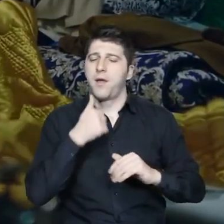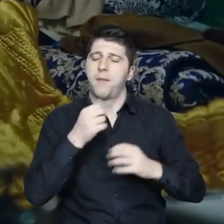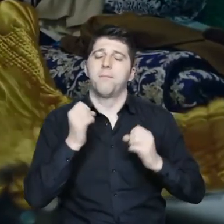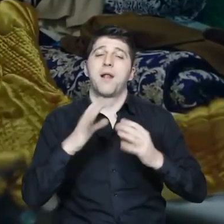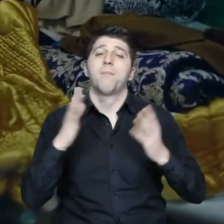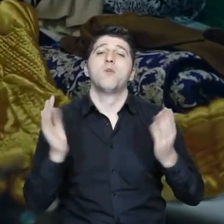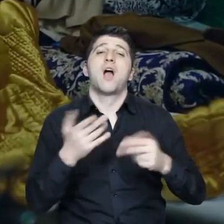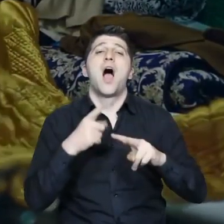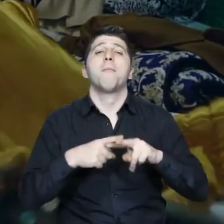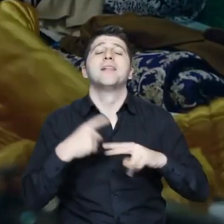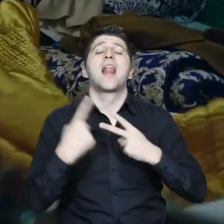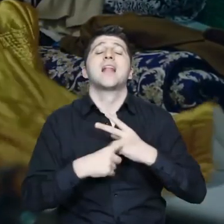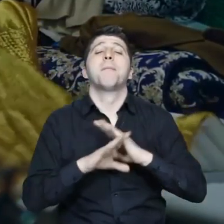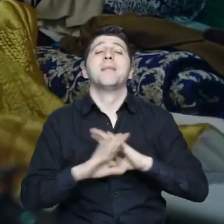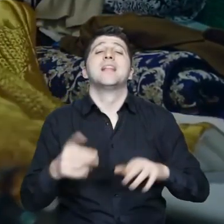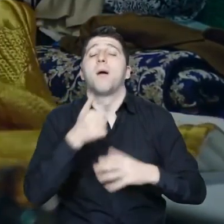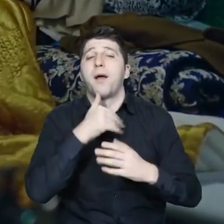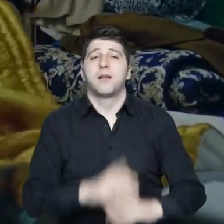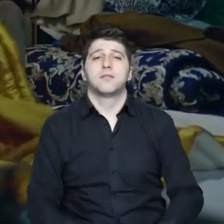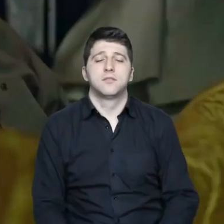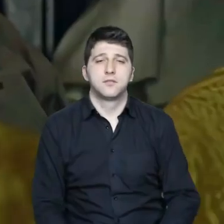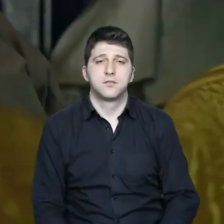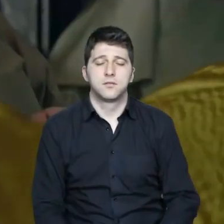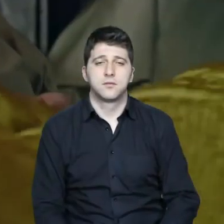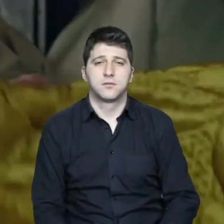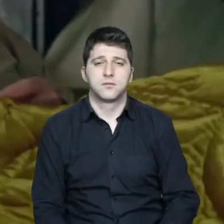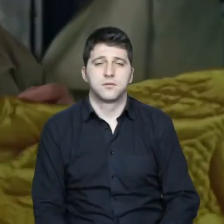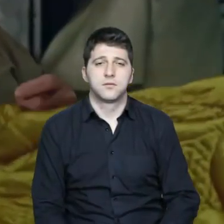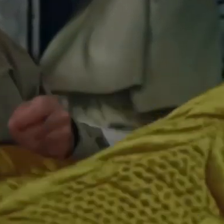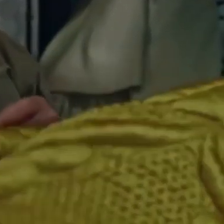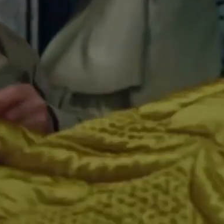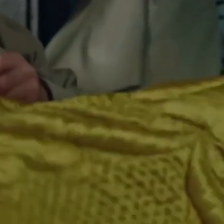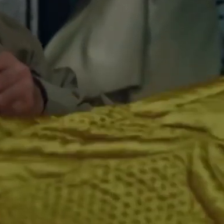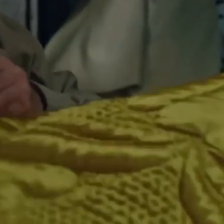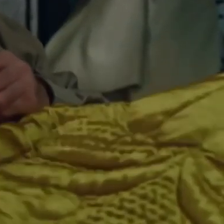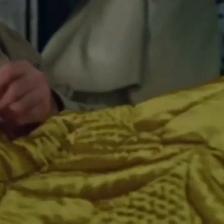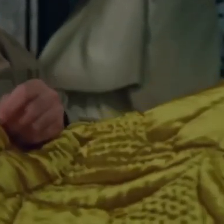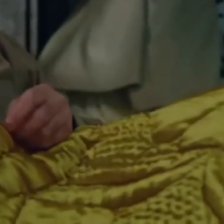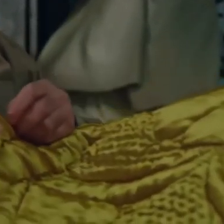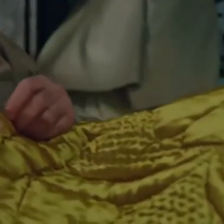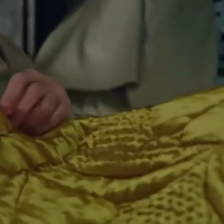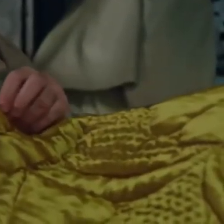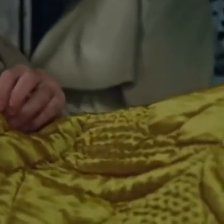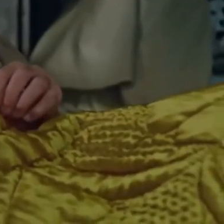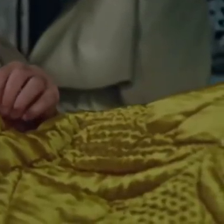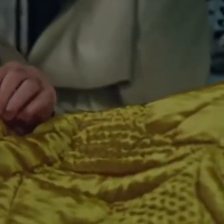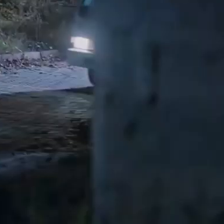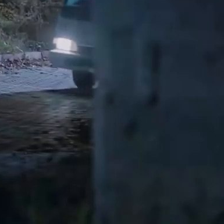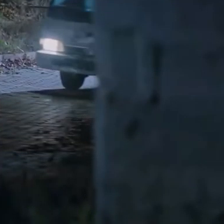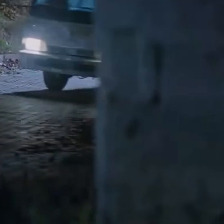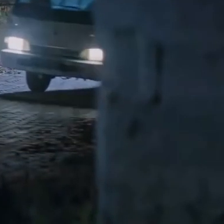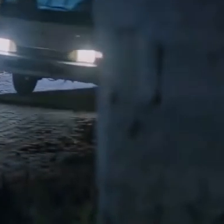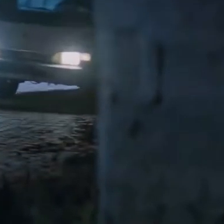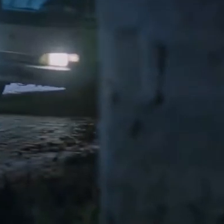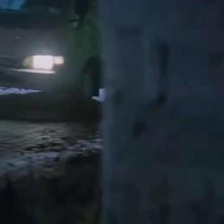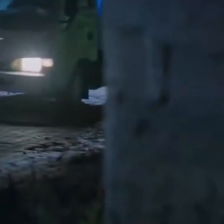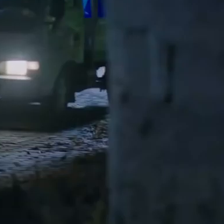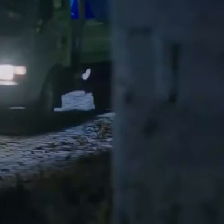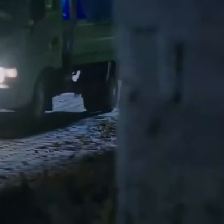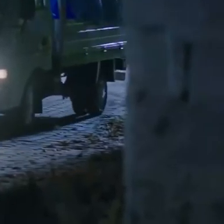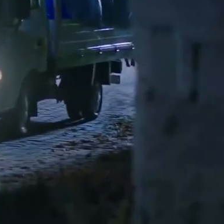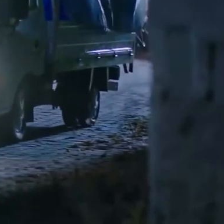Ahmet Yanardağ, bitti baba. Yatıp Settar'ın dikmekte olduğu yorganı üzerine aldı. Settar çekiştirdi, dikmeye devam ediyor.